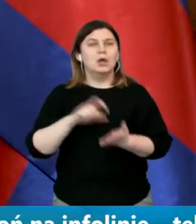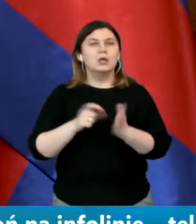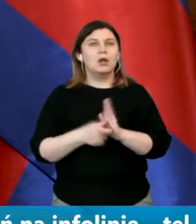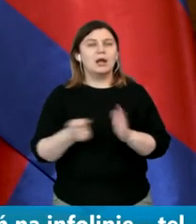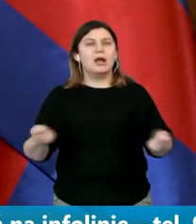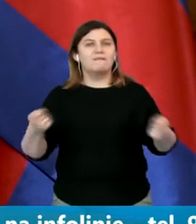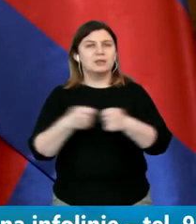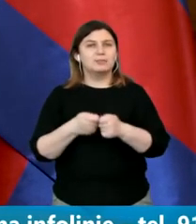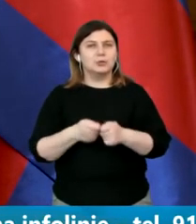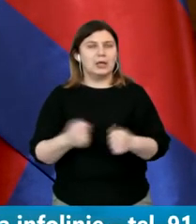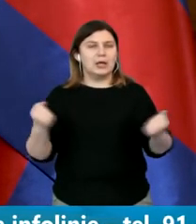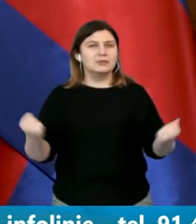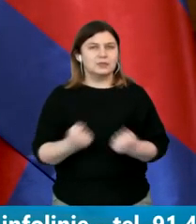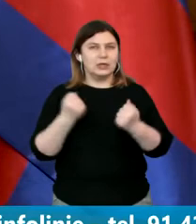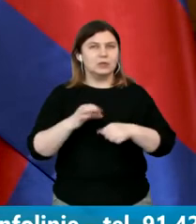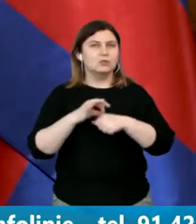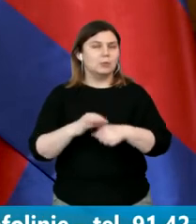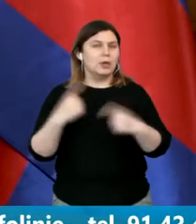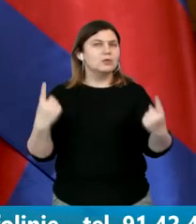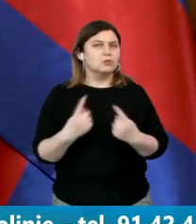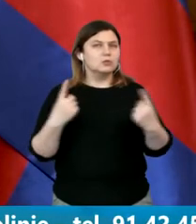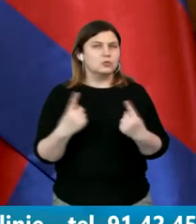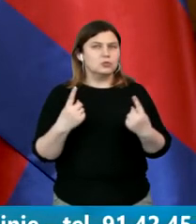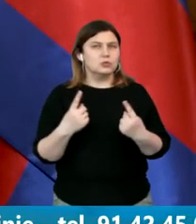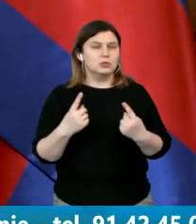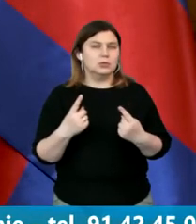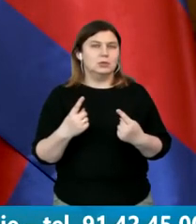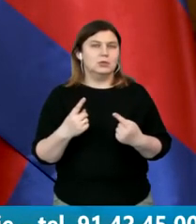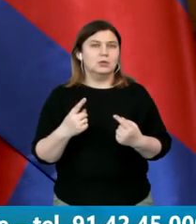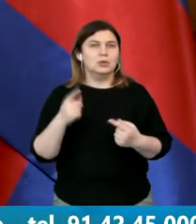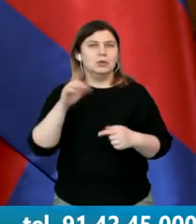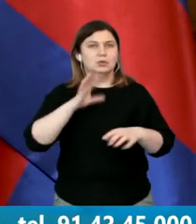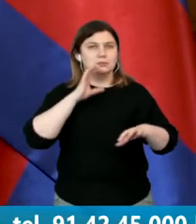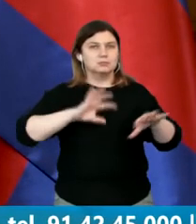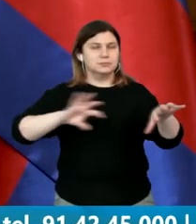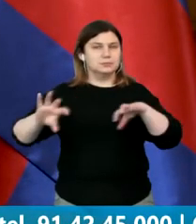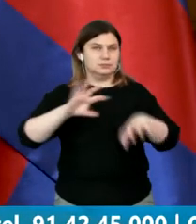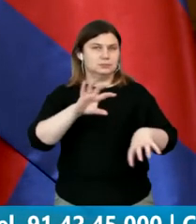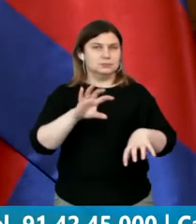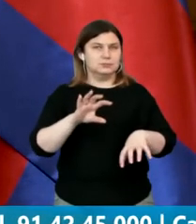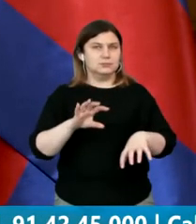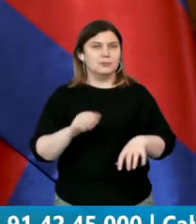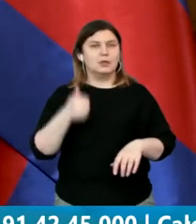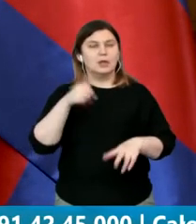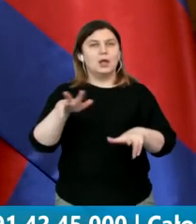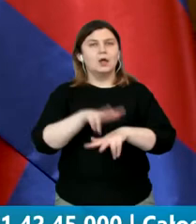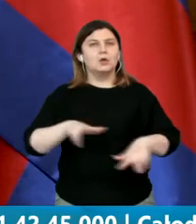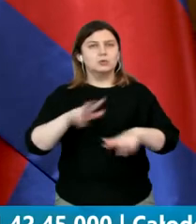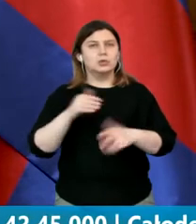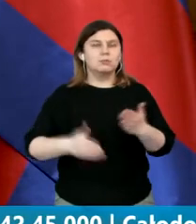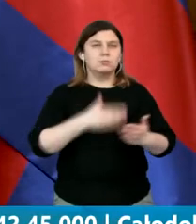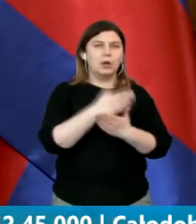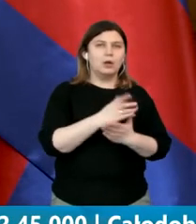wspólnych staramy się doprowadzić do sytuacji, w której je rozgęszczamy, czyli jednej z rodzin proponujemy